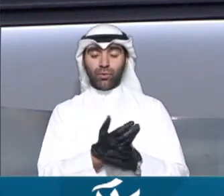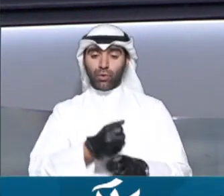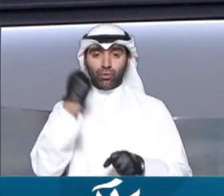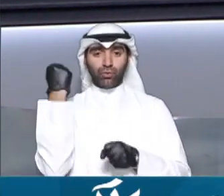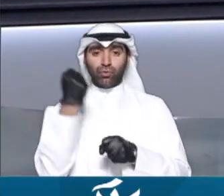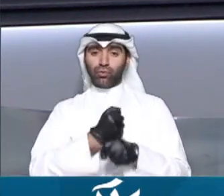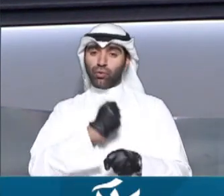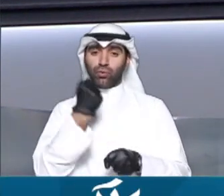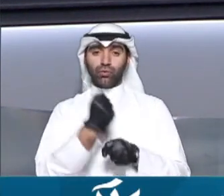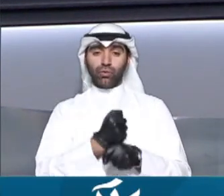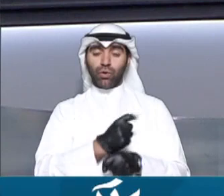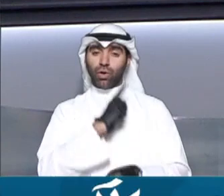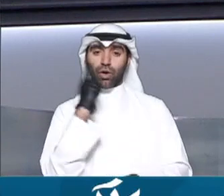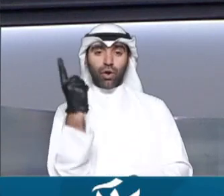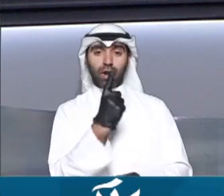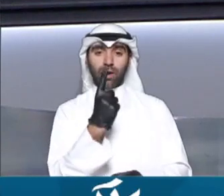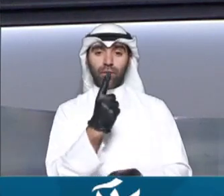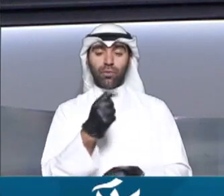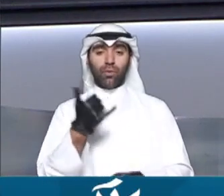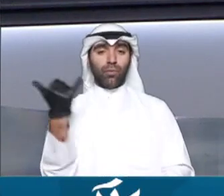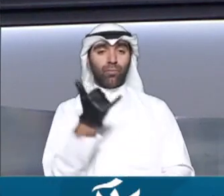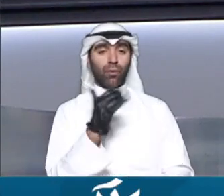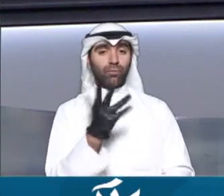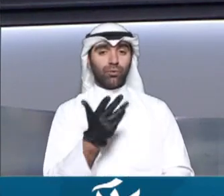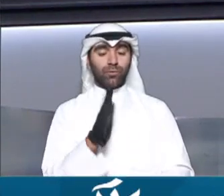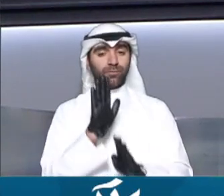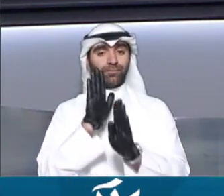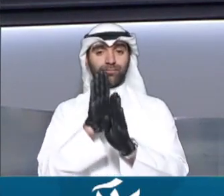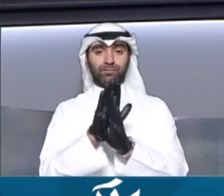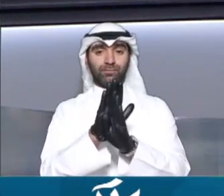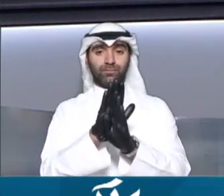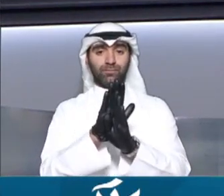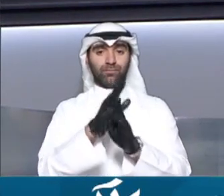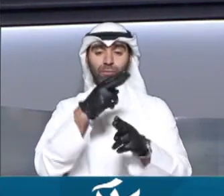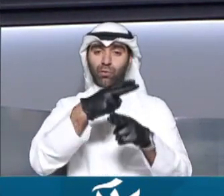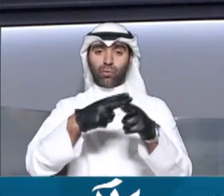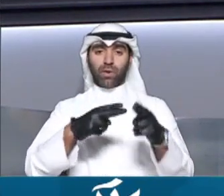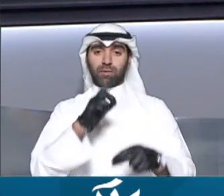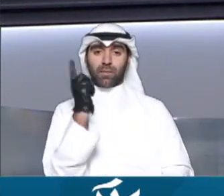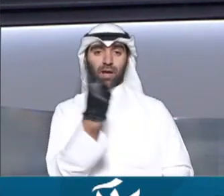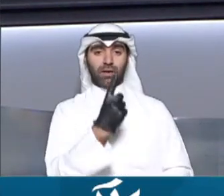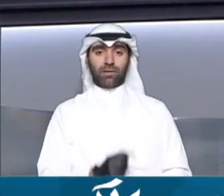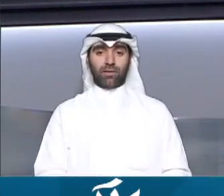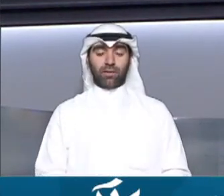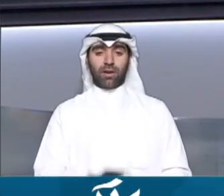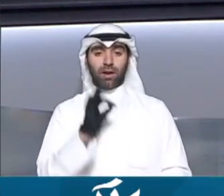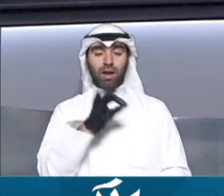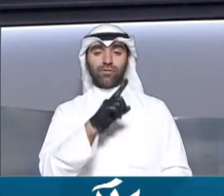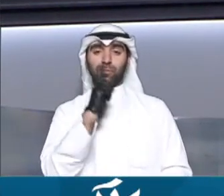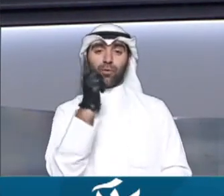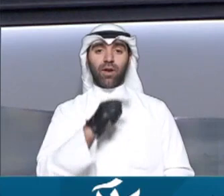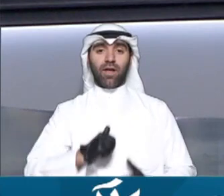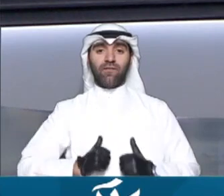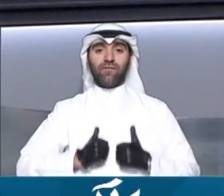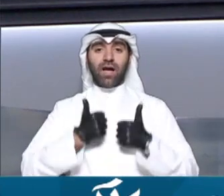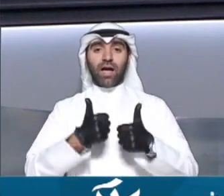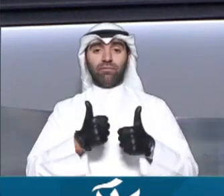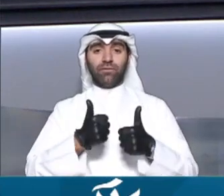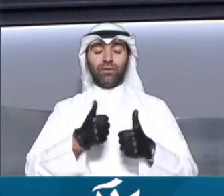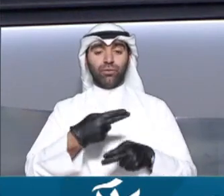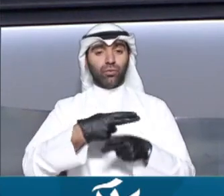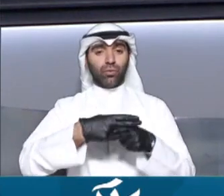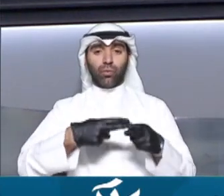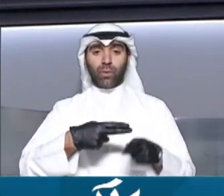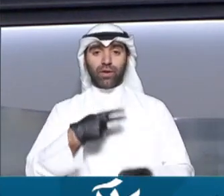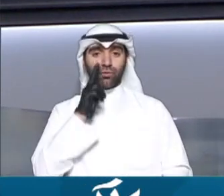وتحدي وروح وطنية لأجل هذا الوطن، ويكفيكم شرفا وفخرا وعزة وكرامة أنكم تعملون لأجل